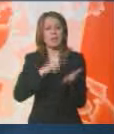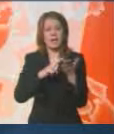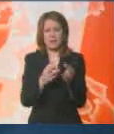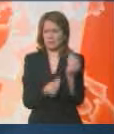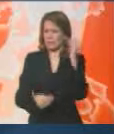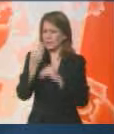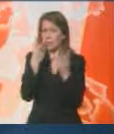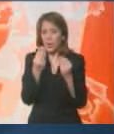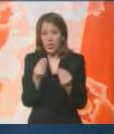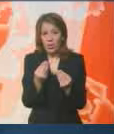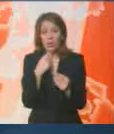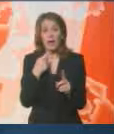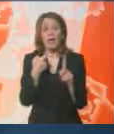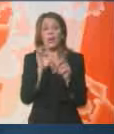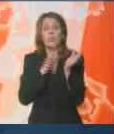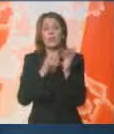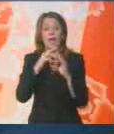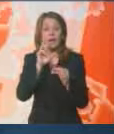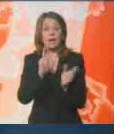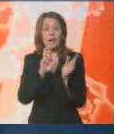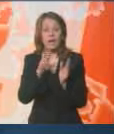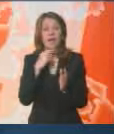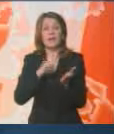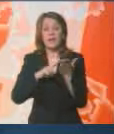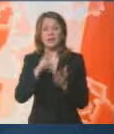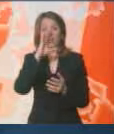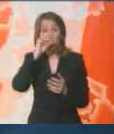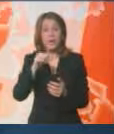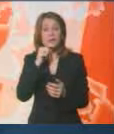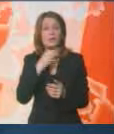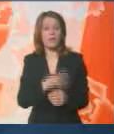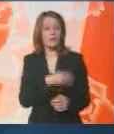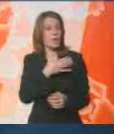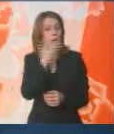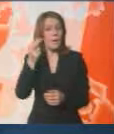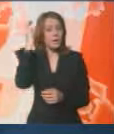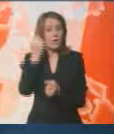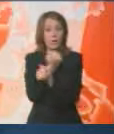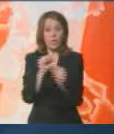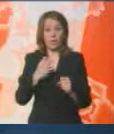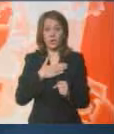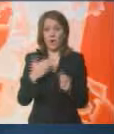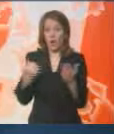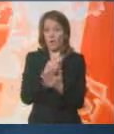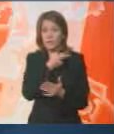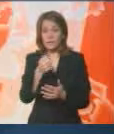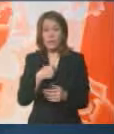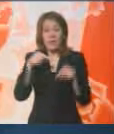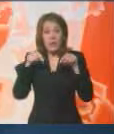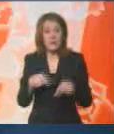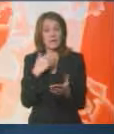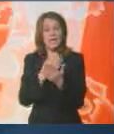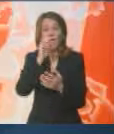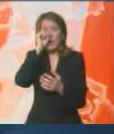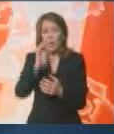skočile. Komunalne takse za investicije u Bugarskoj i Hrvatskoj ne postoje. Crna Gora oslobađa svoje nove investitore. Mi smo već sada u